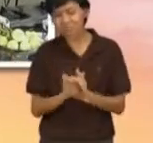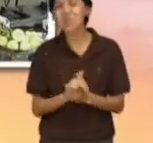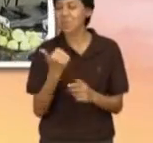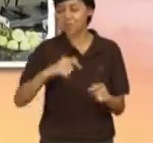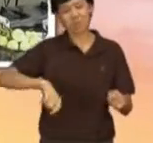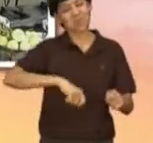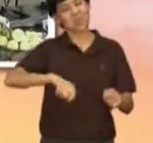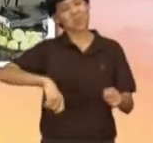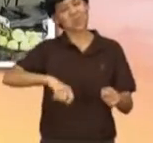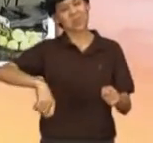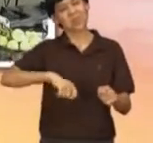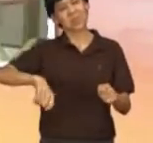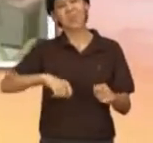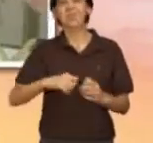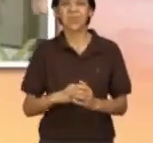ง